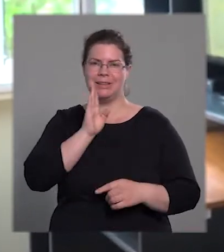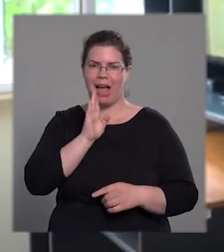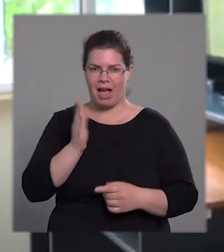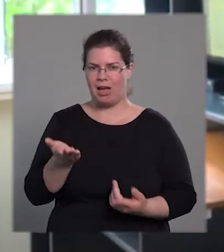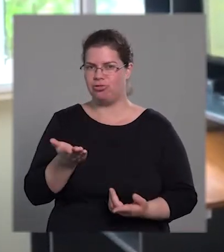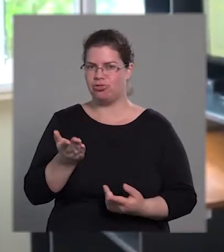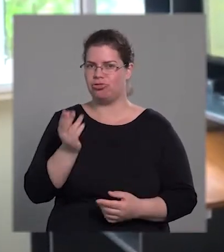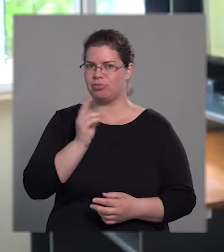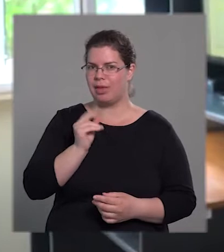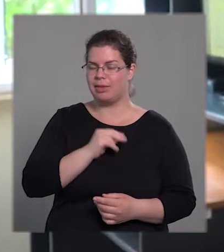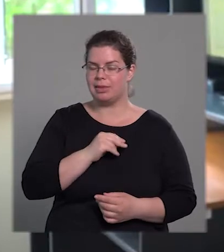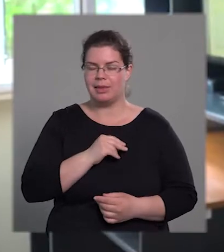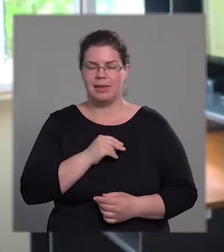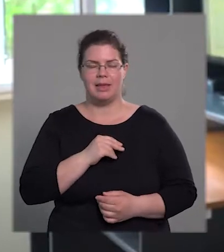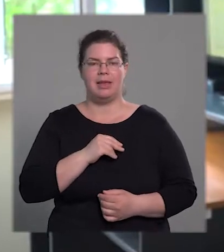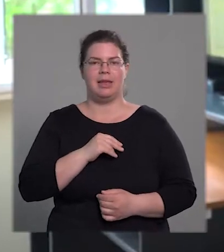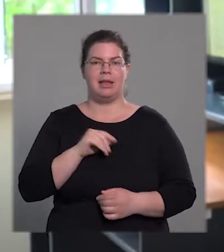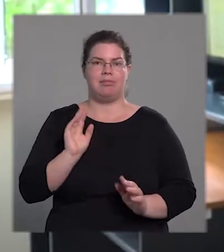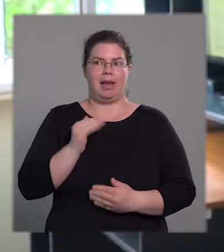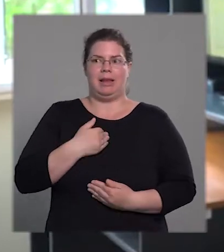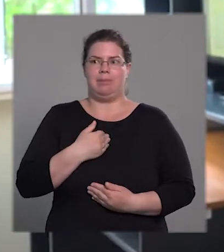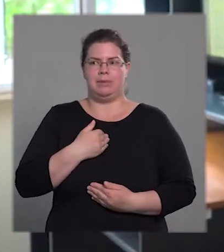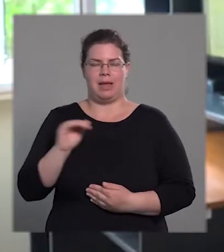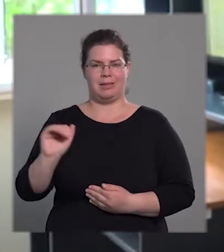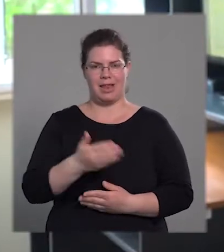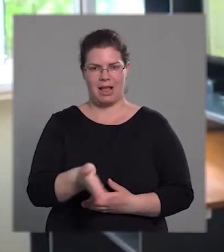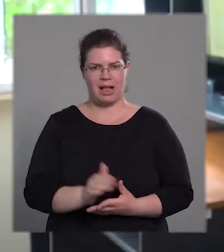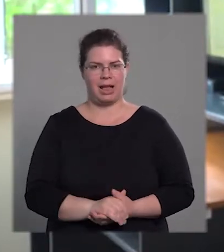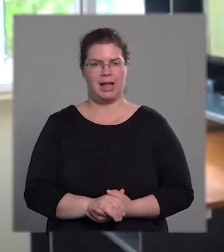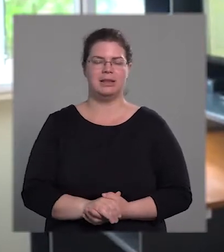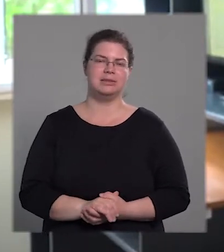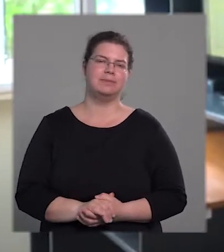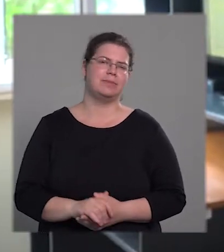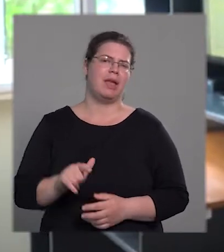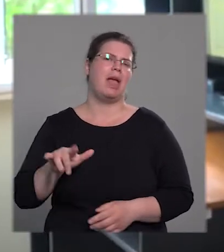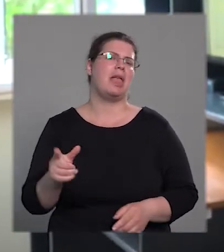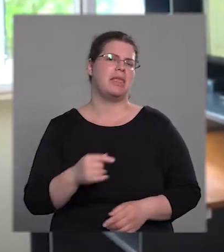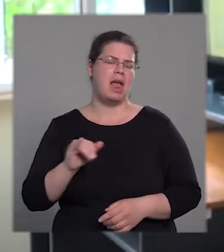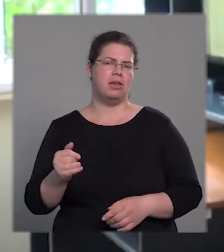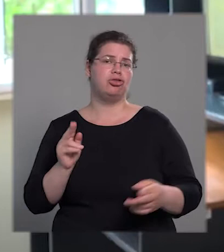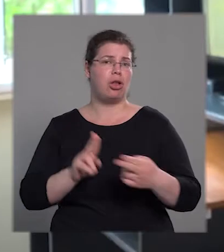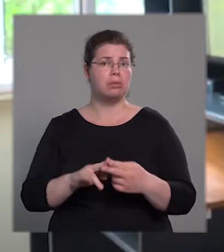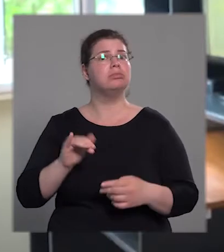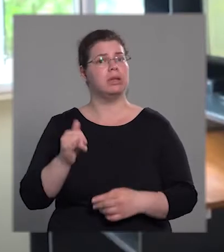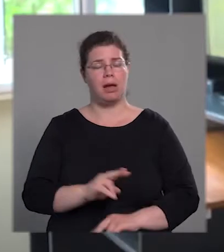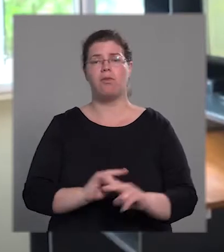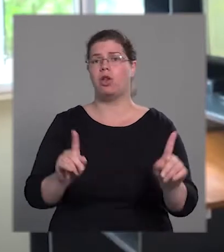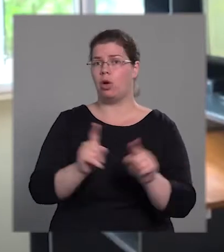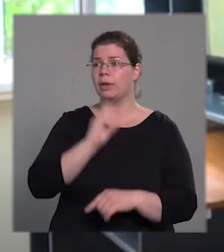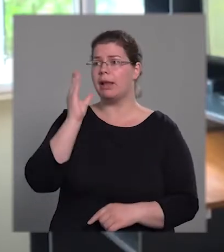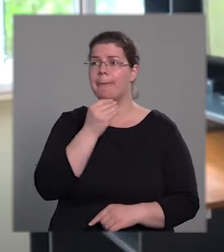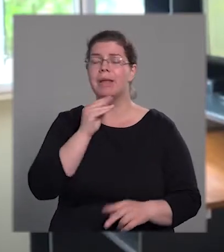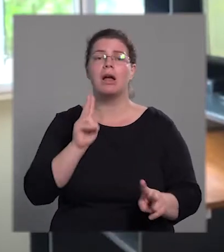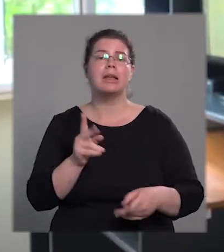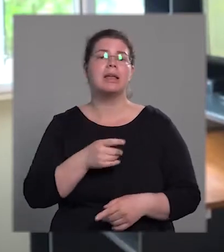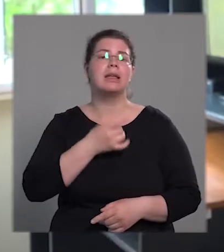beszéd, az meglepte a gyerekeket, és tehát ezzel is találkozhattak, hogy igen, vannak olyan emberek, akik